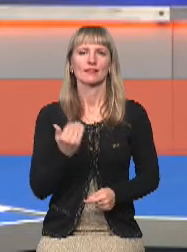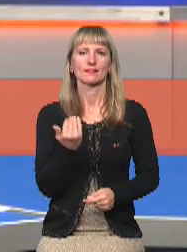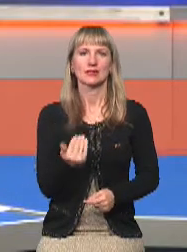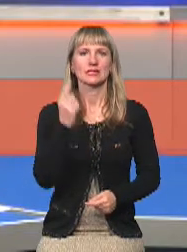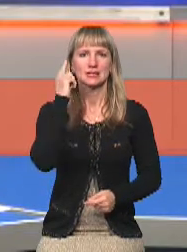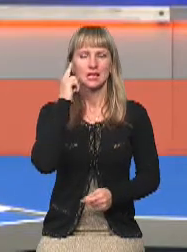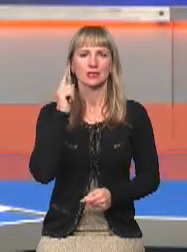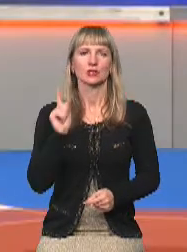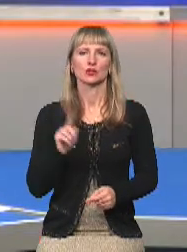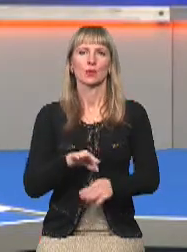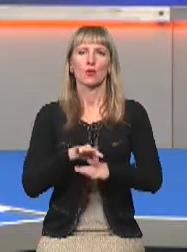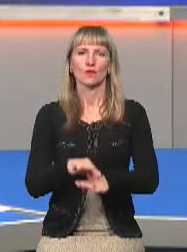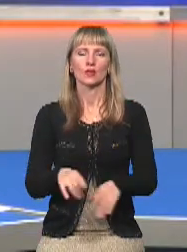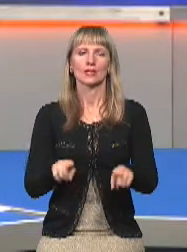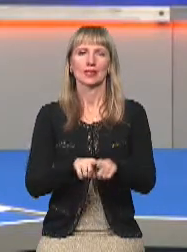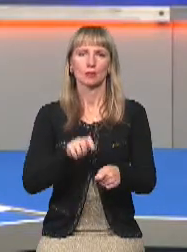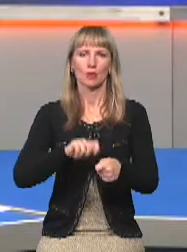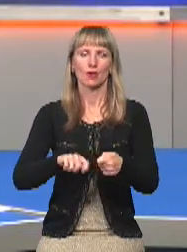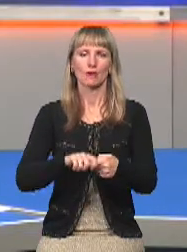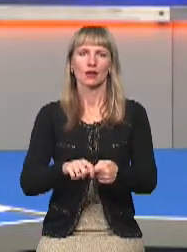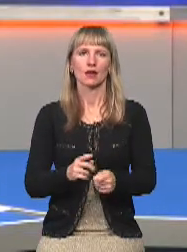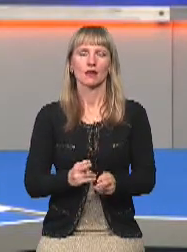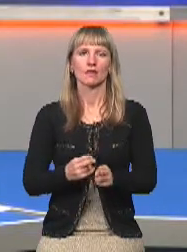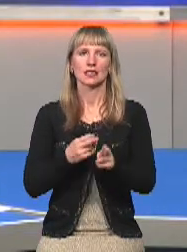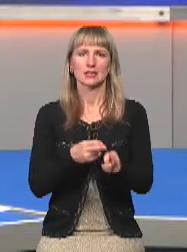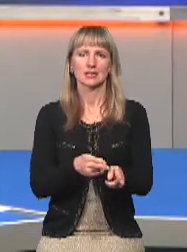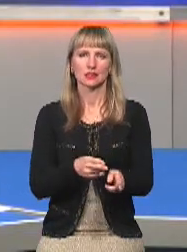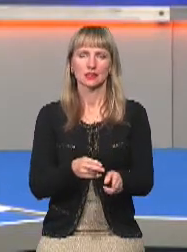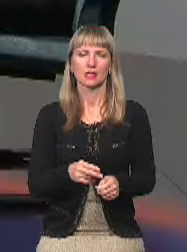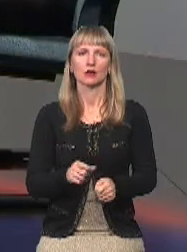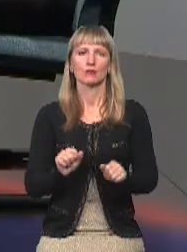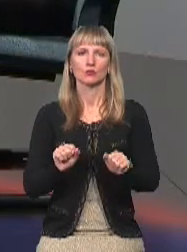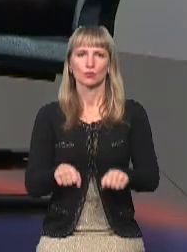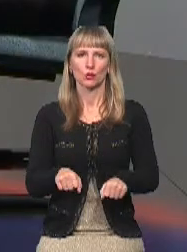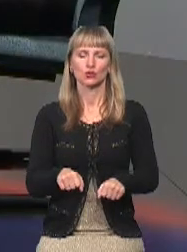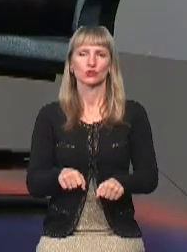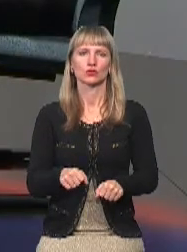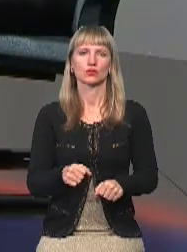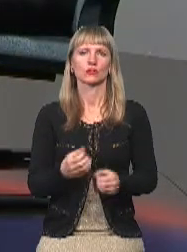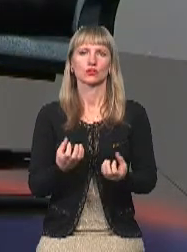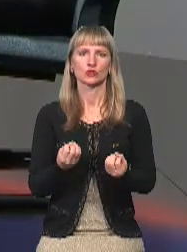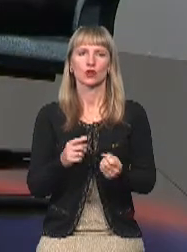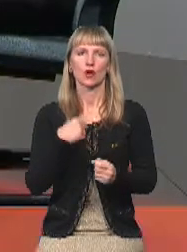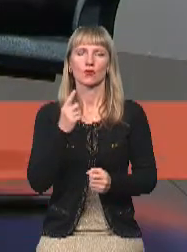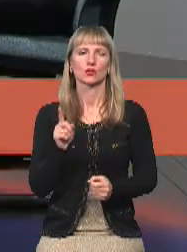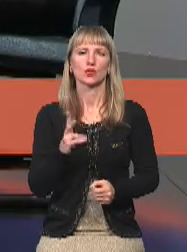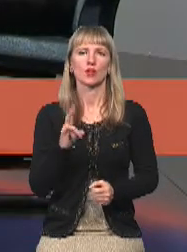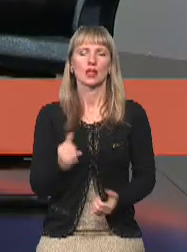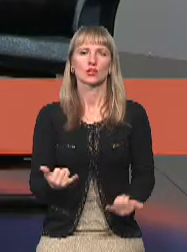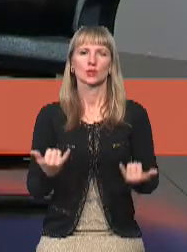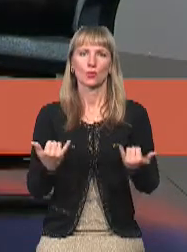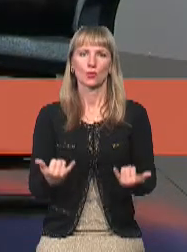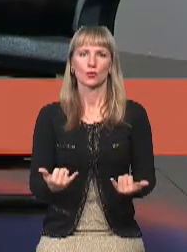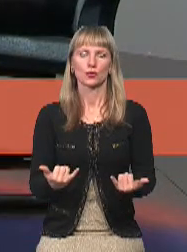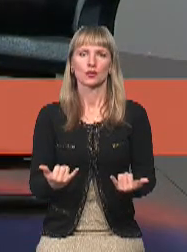знаєте, проводячи такі моніторингові візити, можна все-таки все ще стверджувати, що на сьогодні